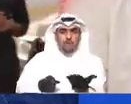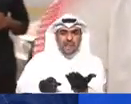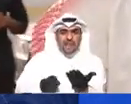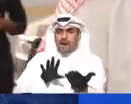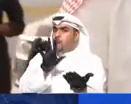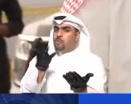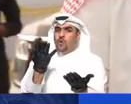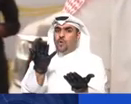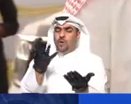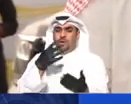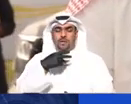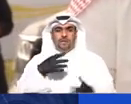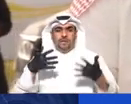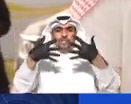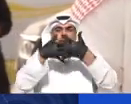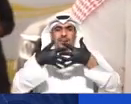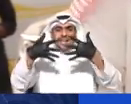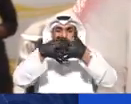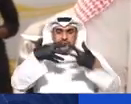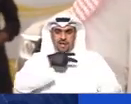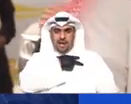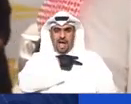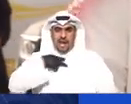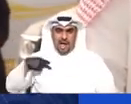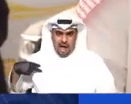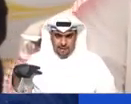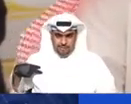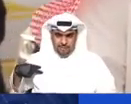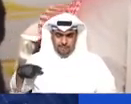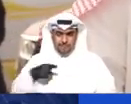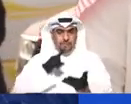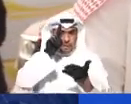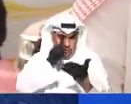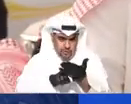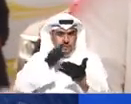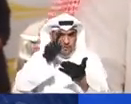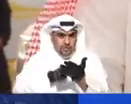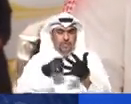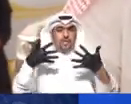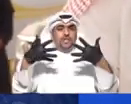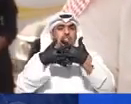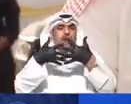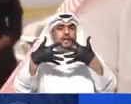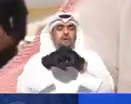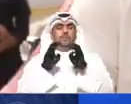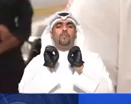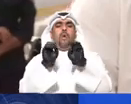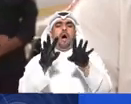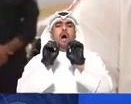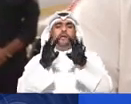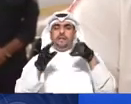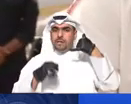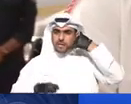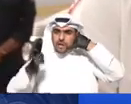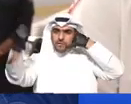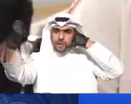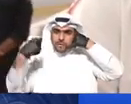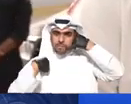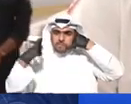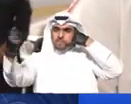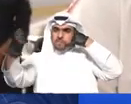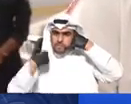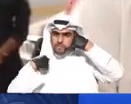الطريقه ما اخفي عليك انا جتني اتصالات من عده شركات يبادرون يبي هم يدخلون معنا في اي